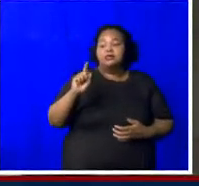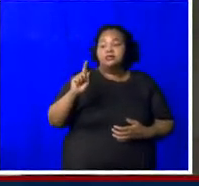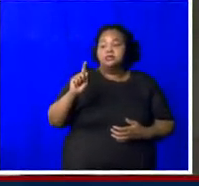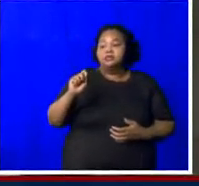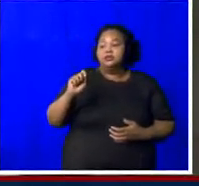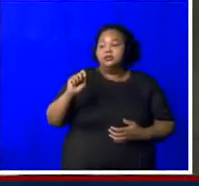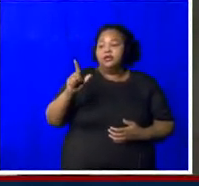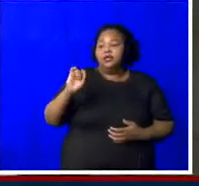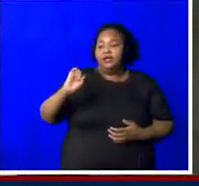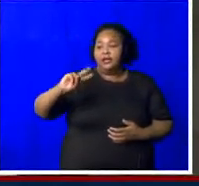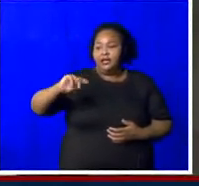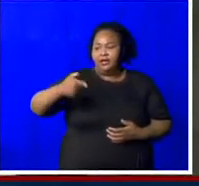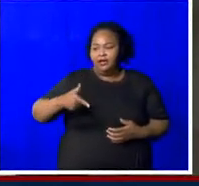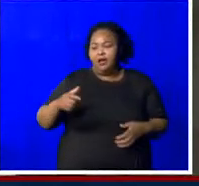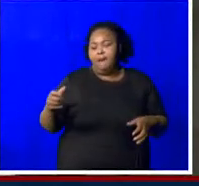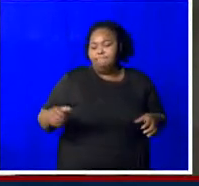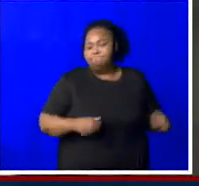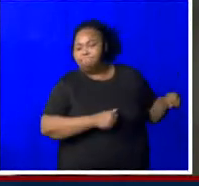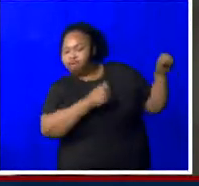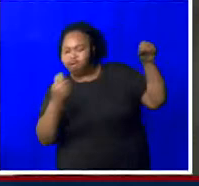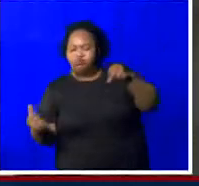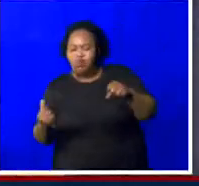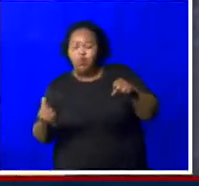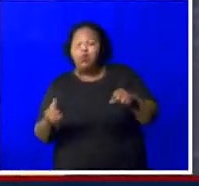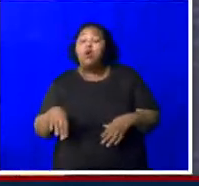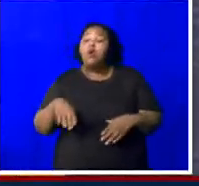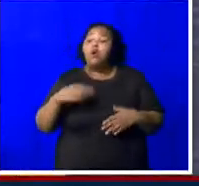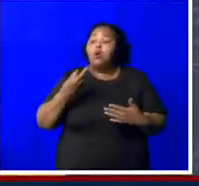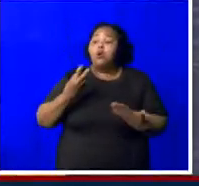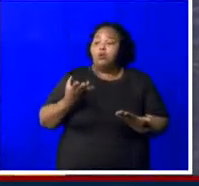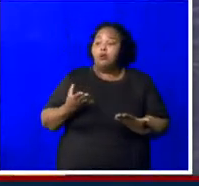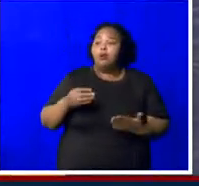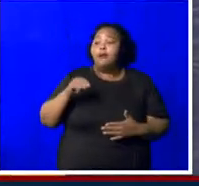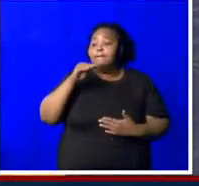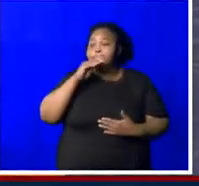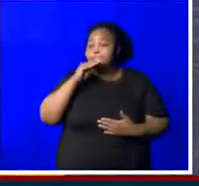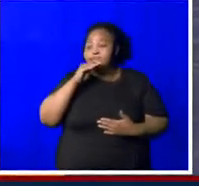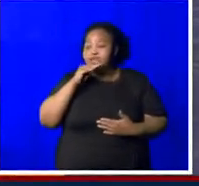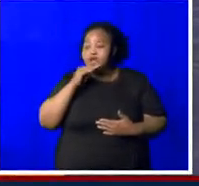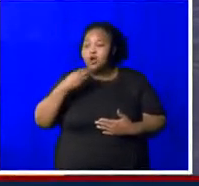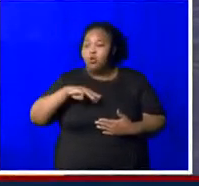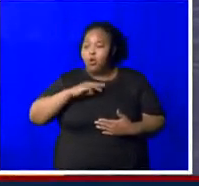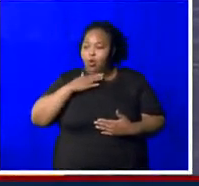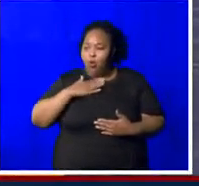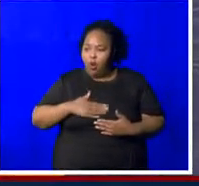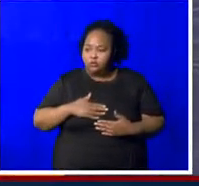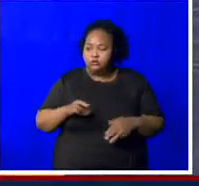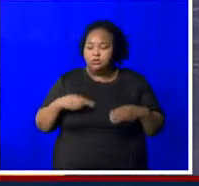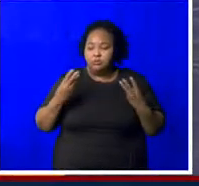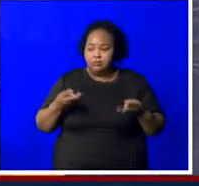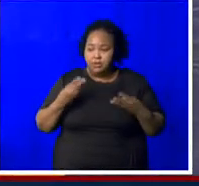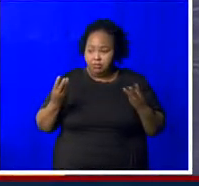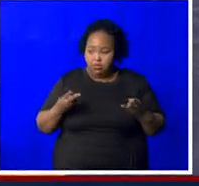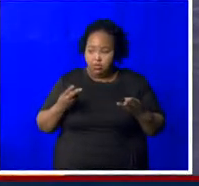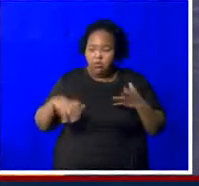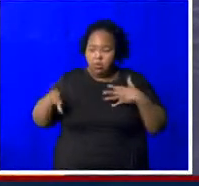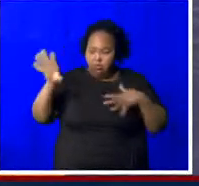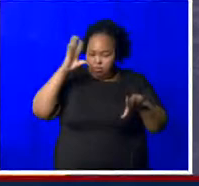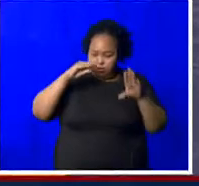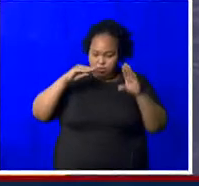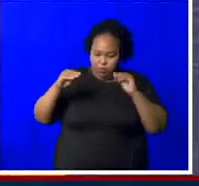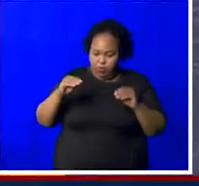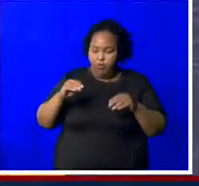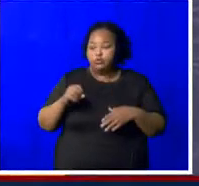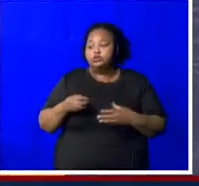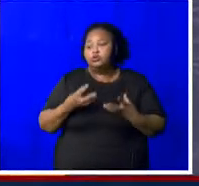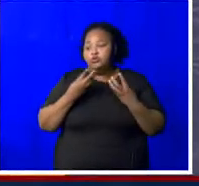yakha ini kumuntu nobe kumntwana asadlala i-wrestling. Bese ke the next tier